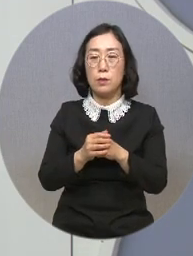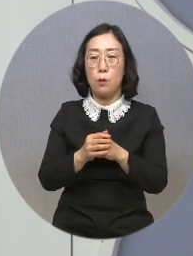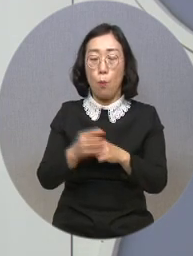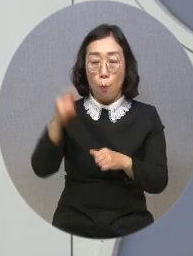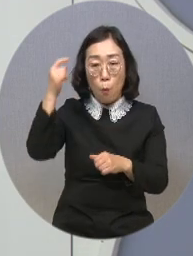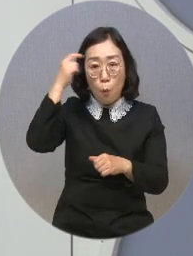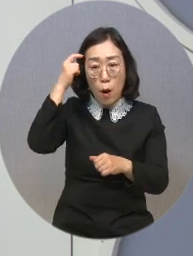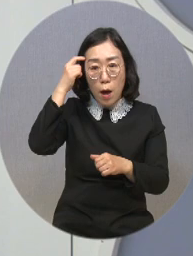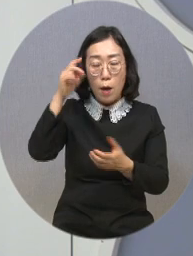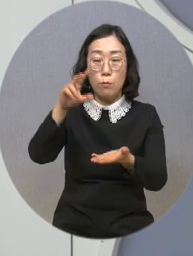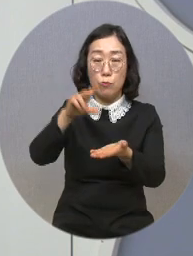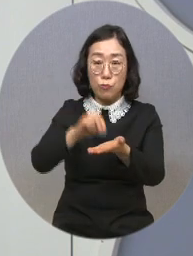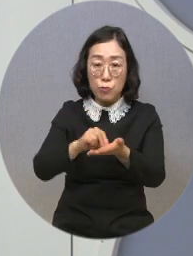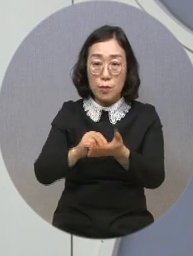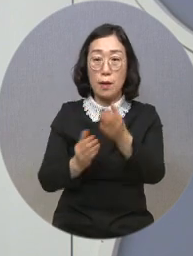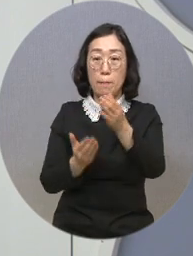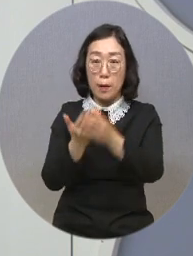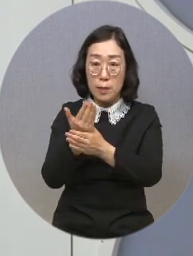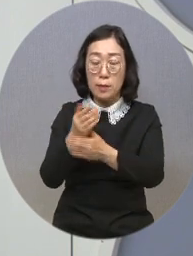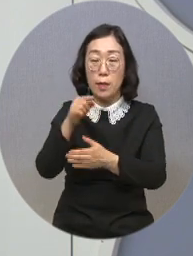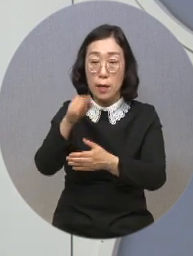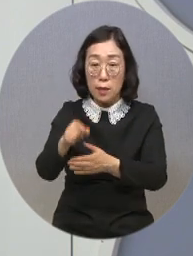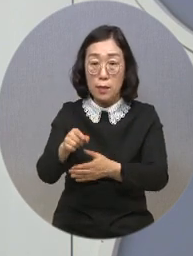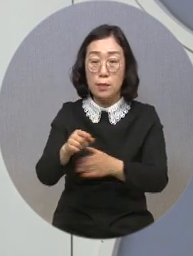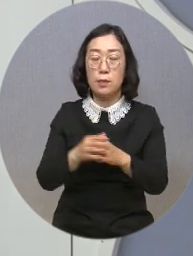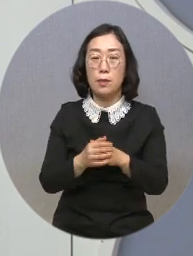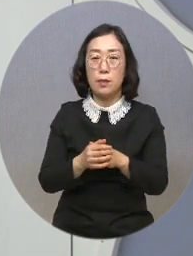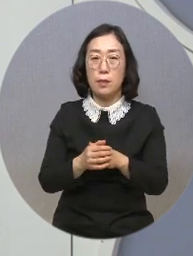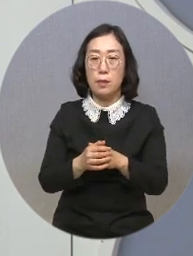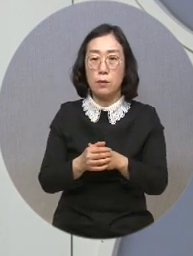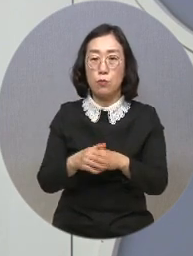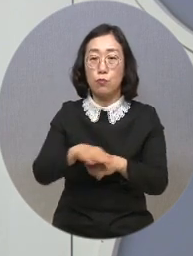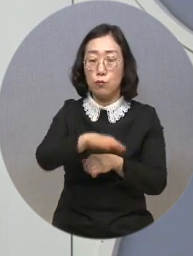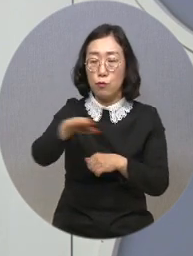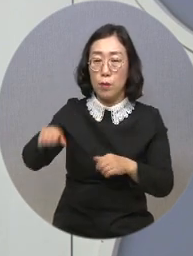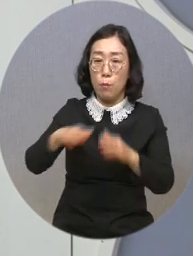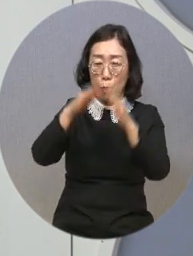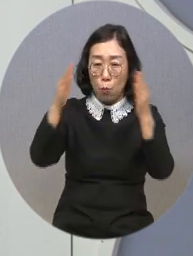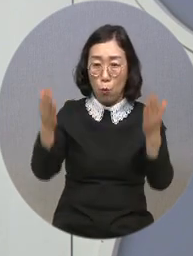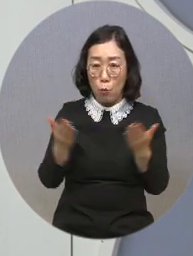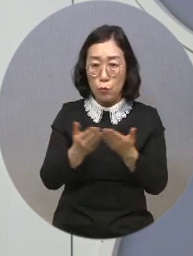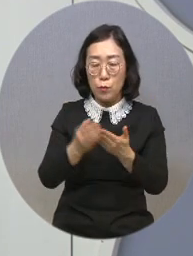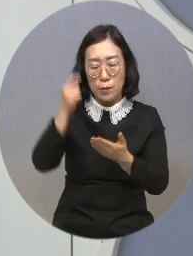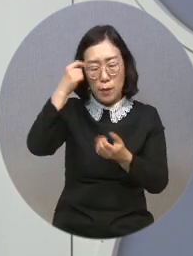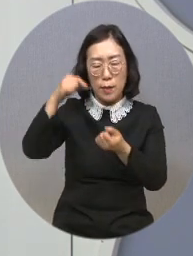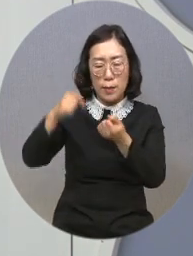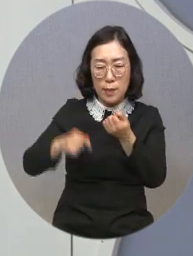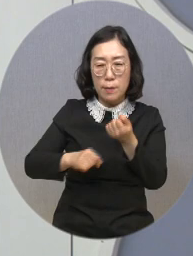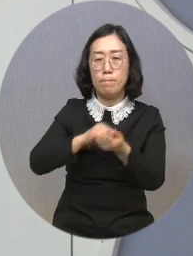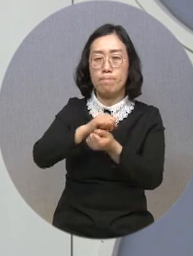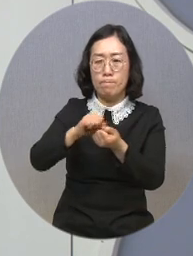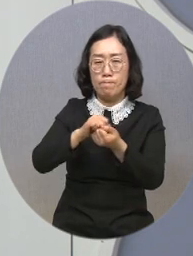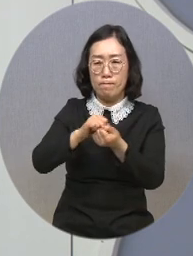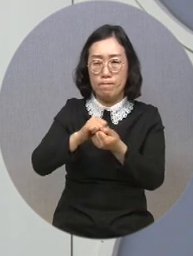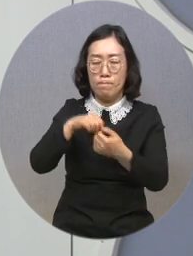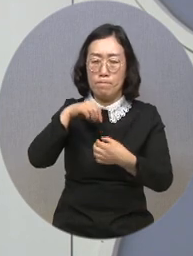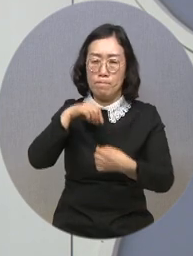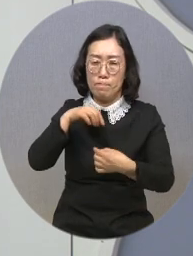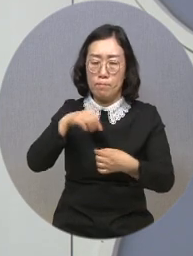왜 이런 문제가 발생했는지 하는 거에 대한 우리 모두가 숙고를 해서